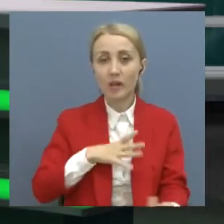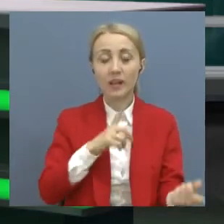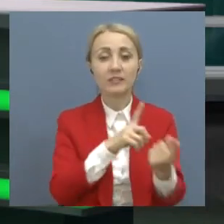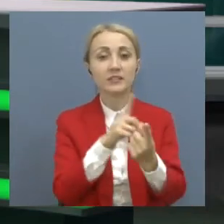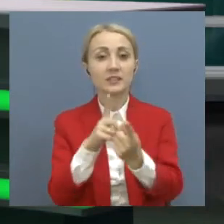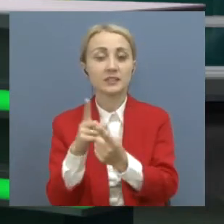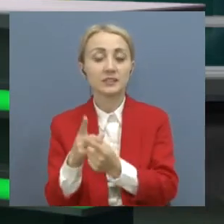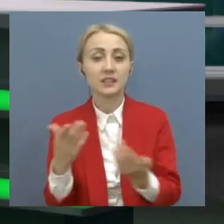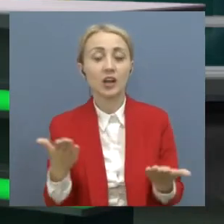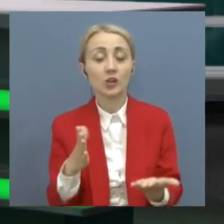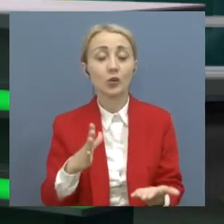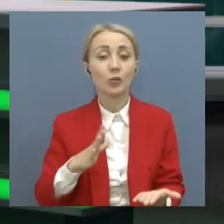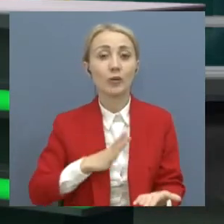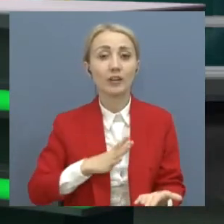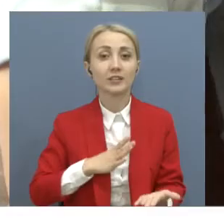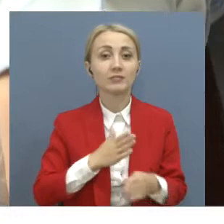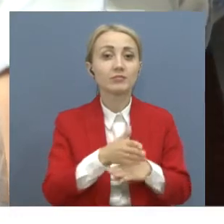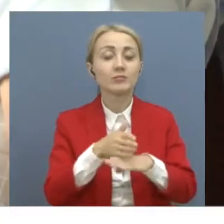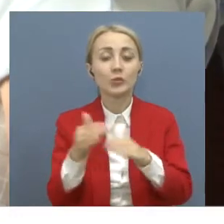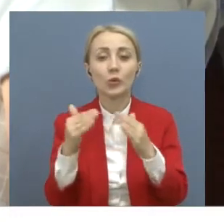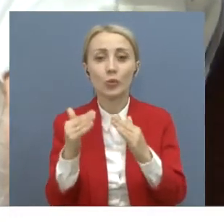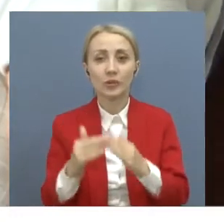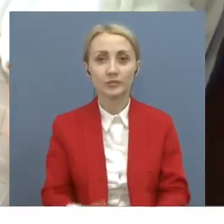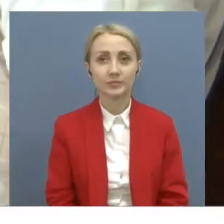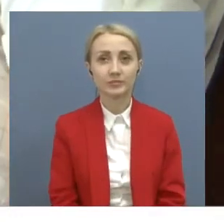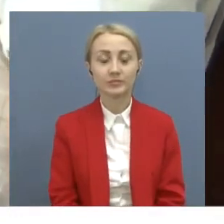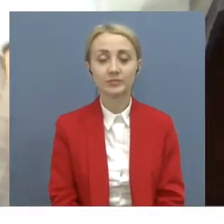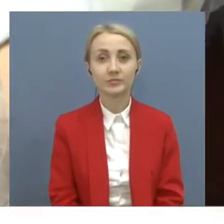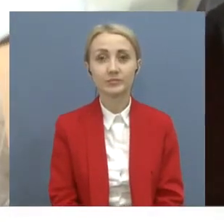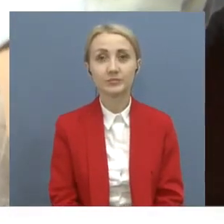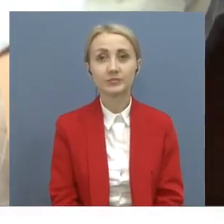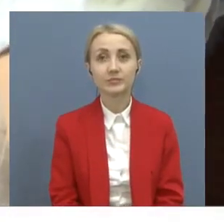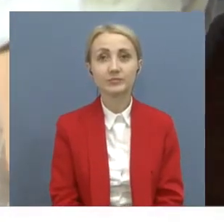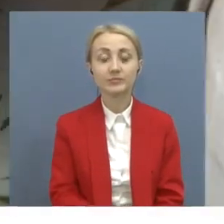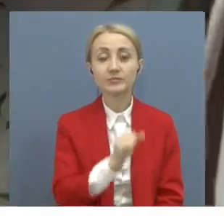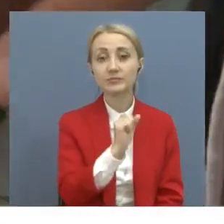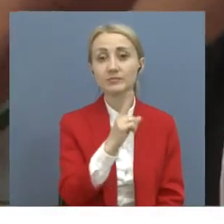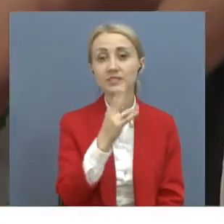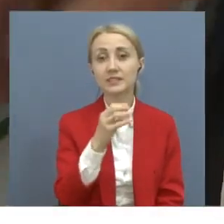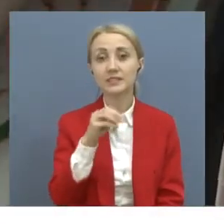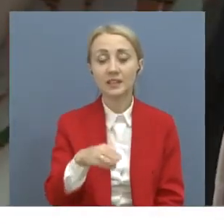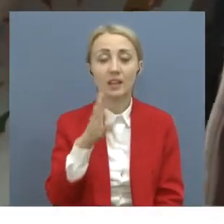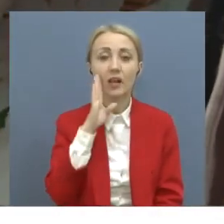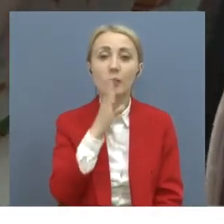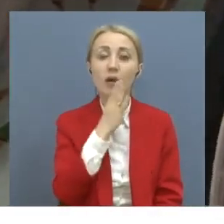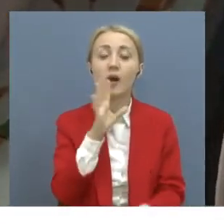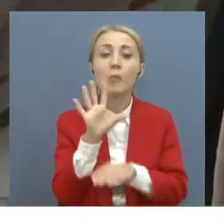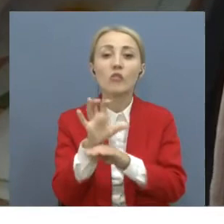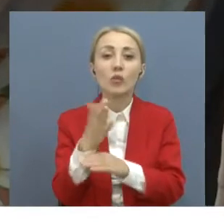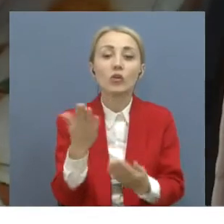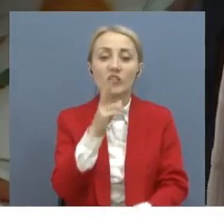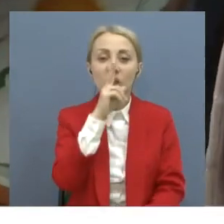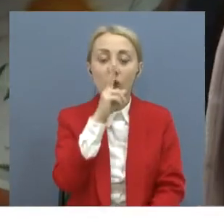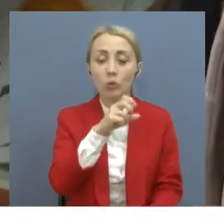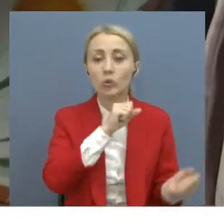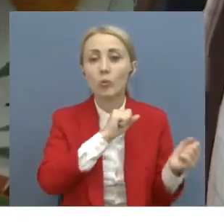Дәдібасқызы жүздесіп қайтты. Екі жыл бұрын шиеттей төрт баласын тастап кеткен анасының суретін атыне тығып қойған. Анда-санда